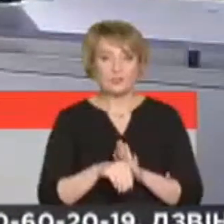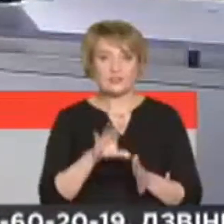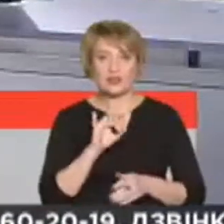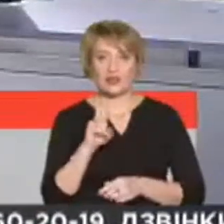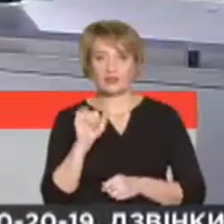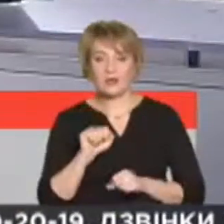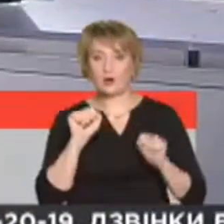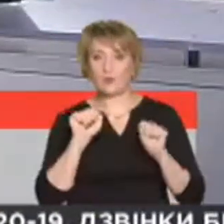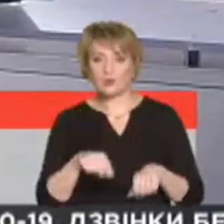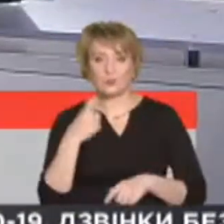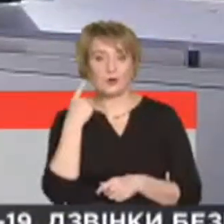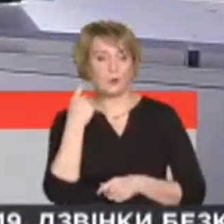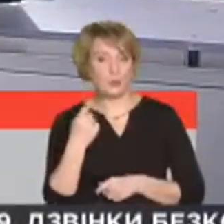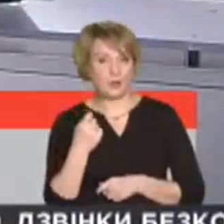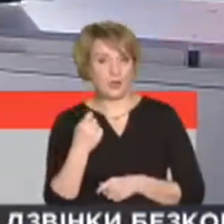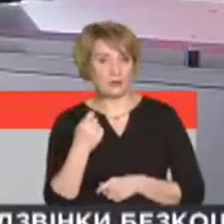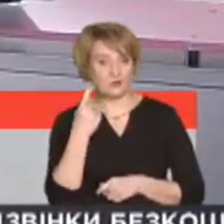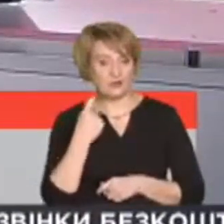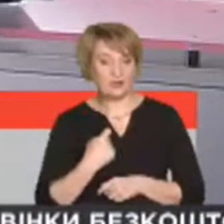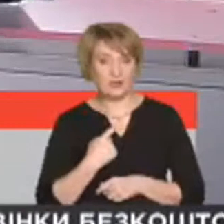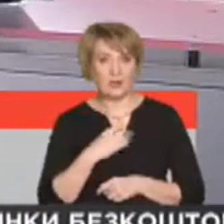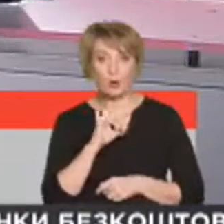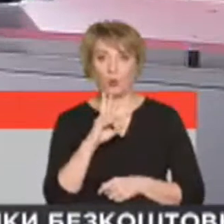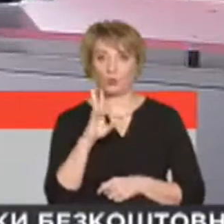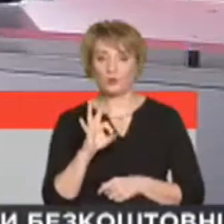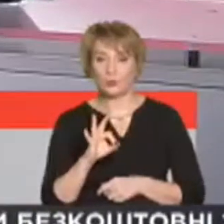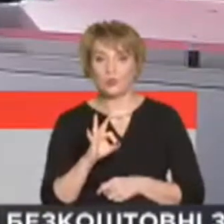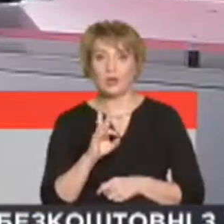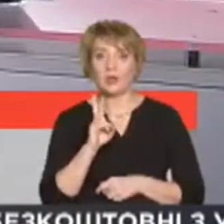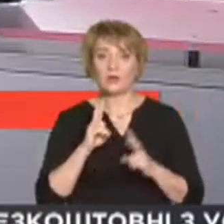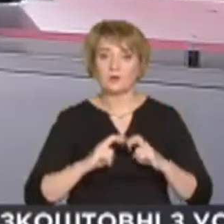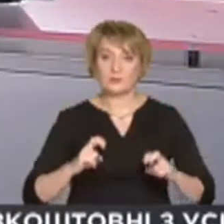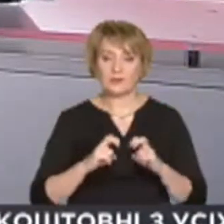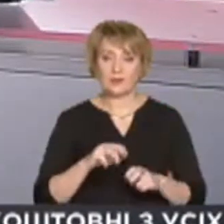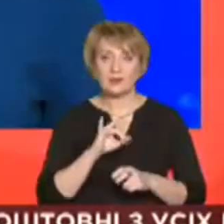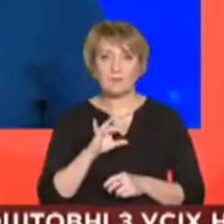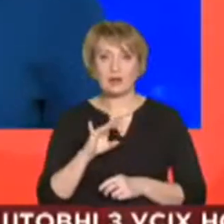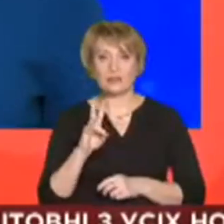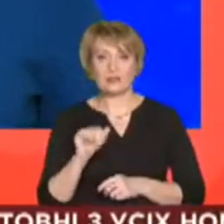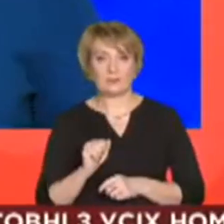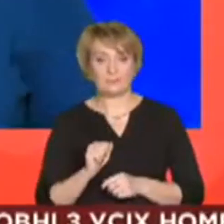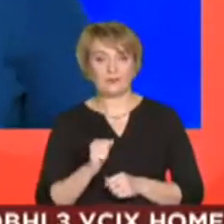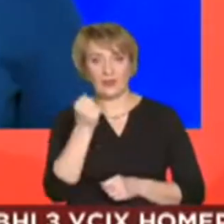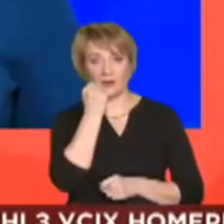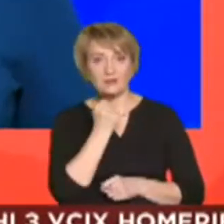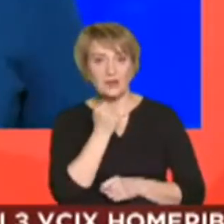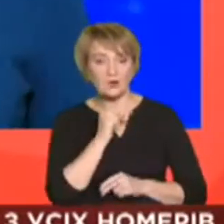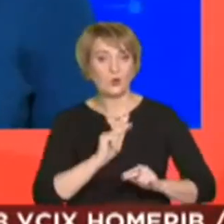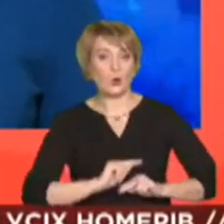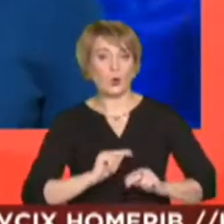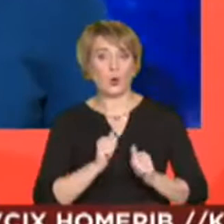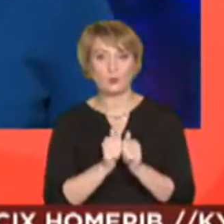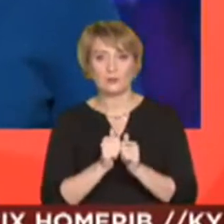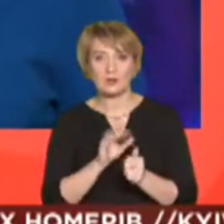можливо попередити онкології і яким чином? Розбиралася в темі Марина Задерко. Дякую, шановні колеги.